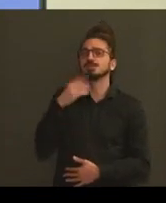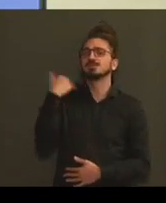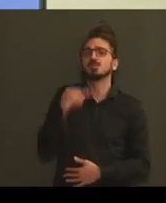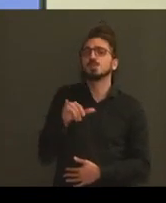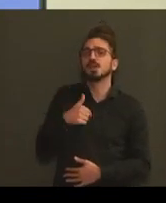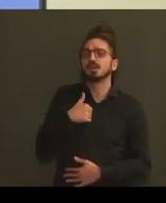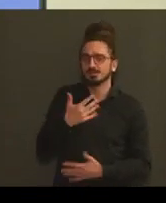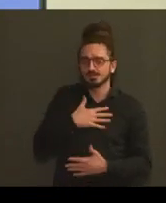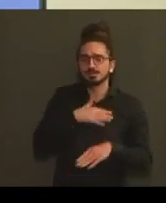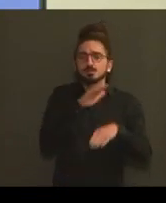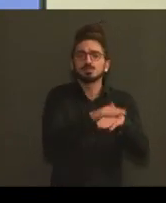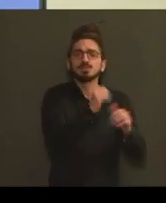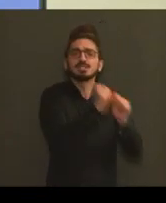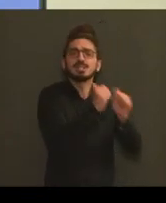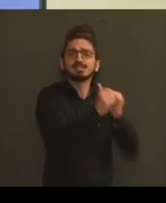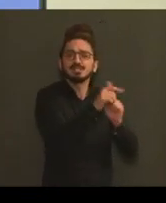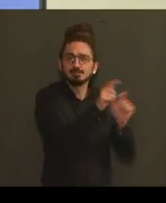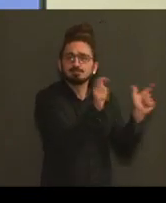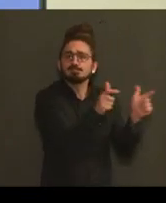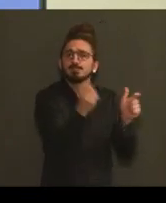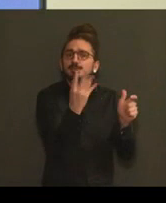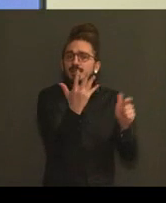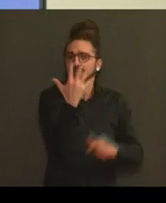de 5,2% et pas de